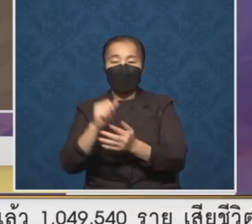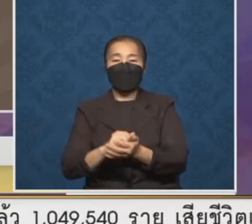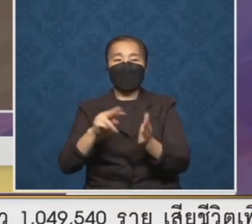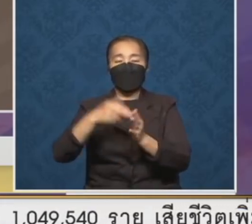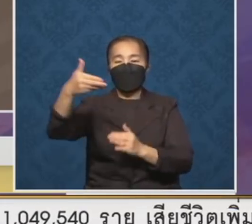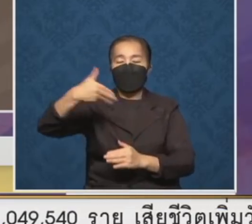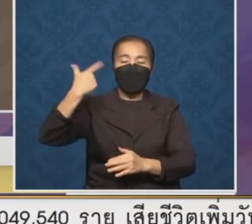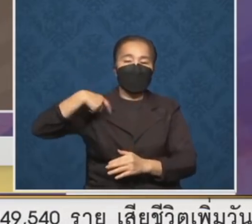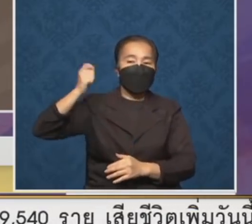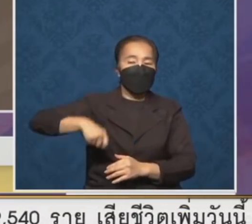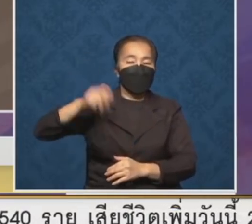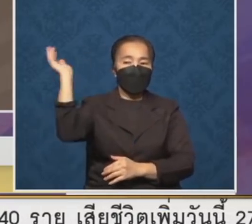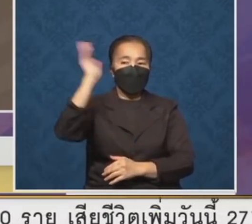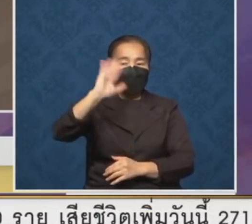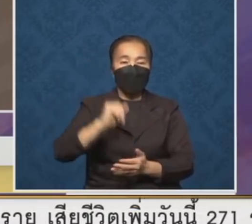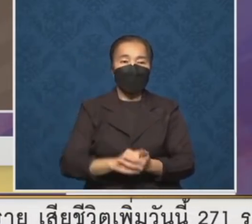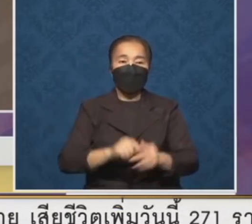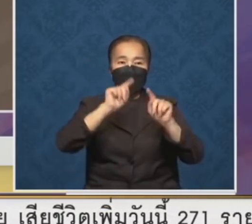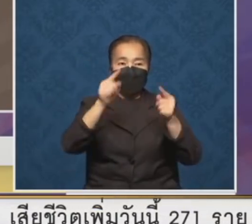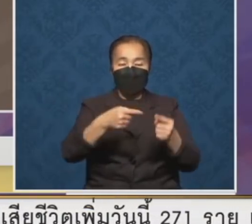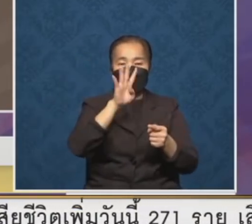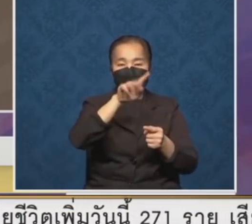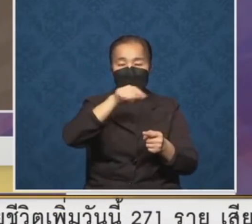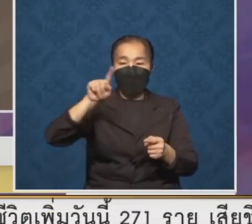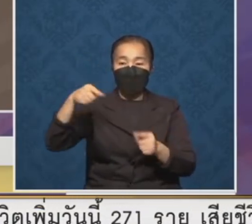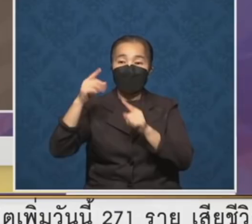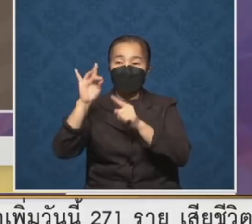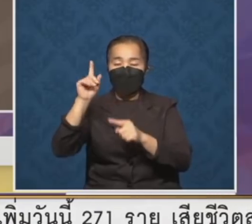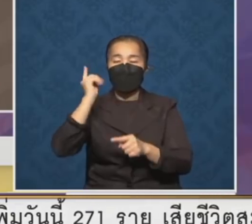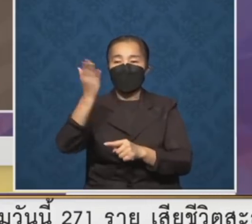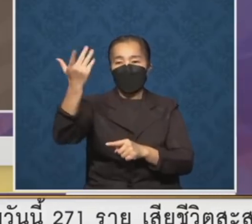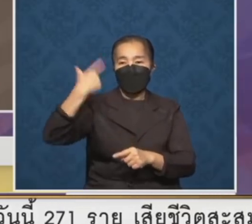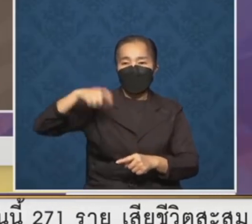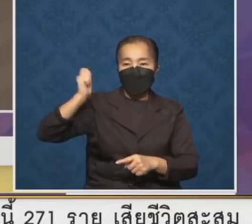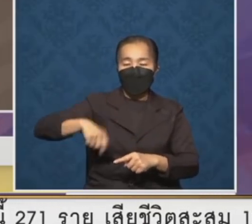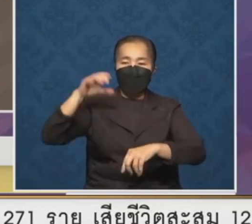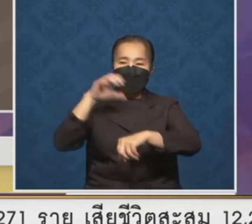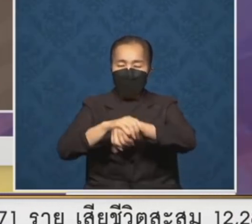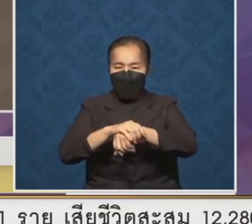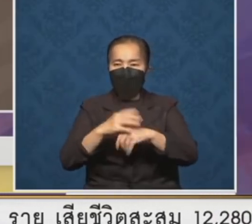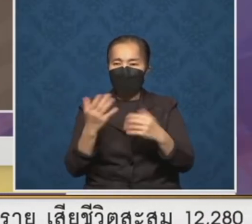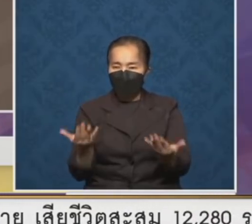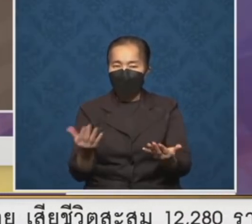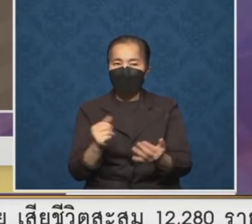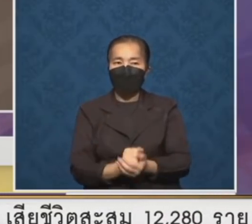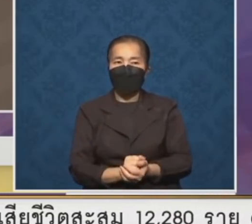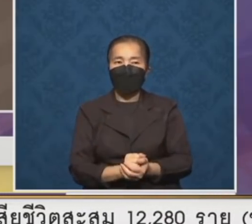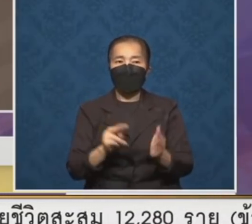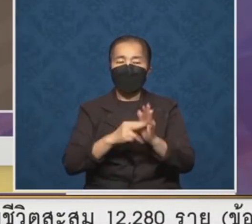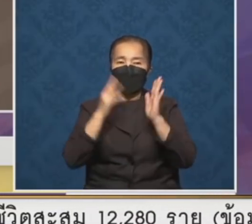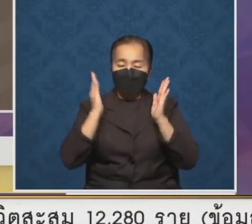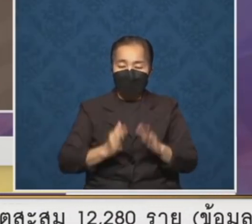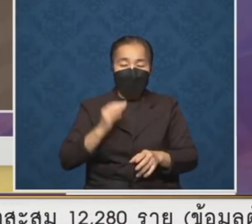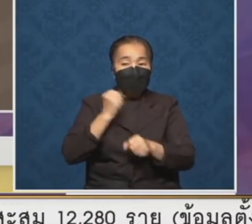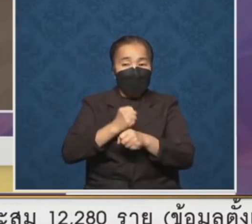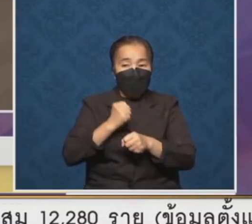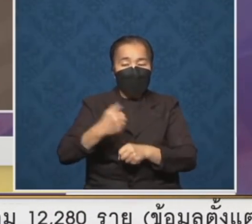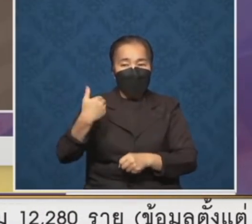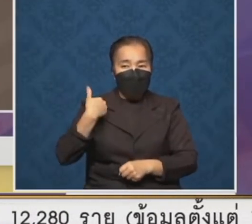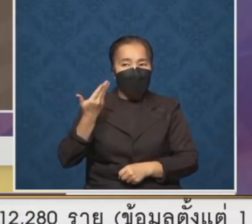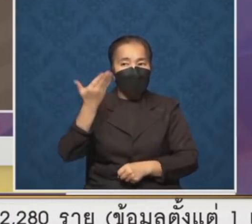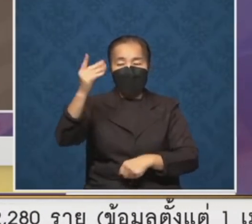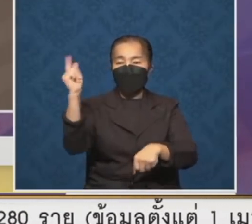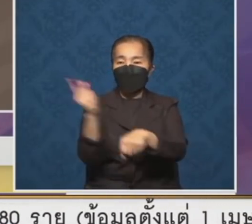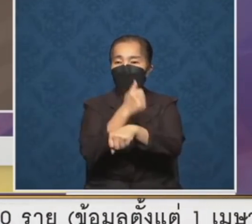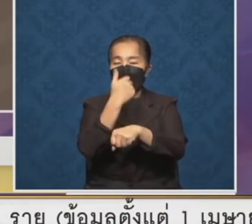ายศาลเป็นวงเล็บ4ถึงวงเล็บ8เท่านั้นที่ต้องขอหมายศาลเพราะและเจ้าหน้าที่เนี่ยมีอำนาจขอได้ทันทีผู้